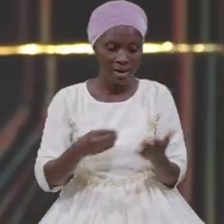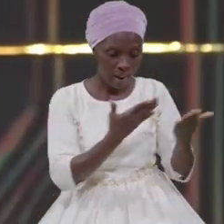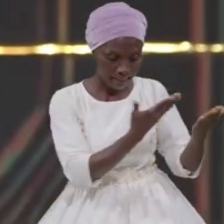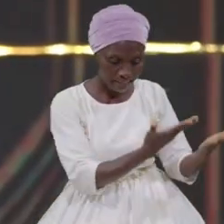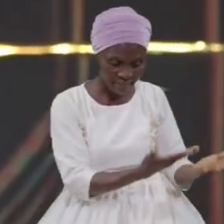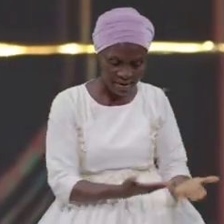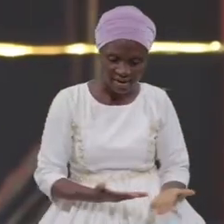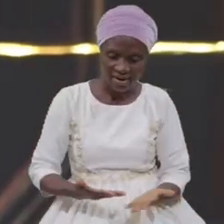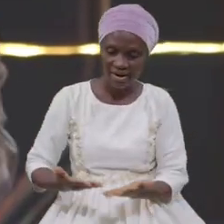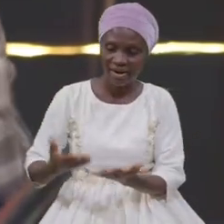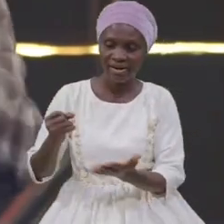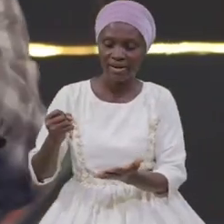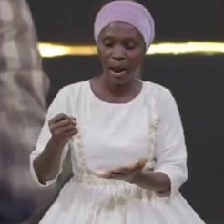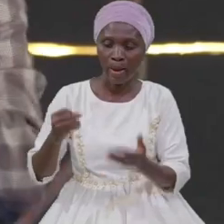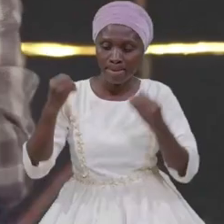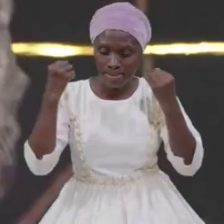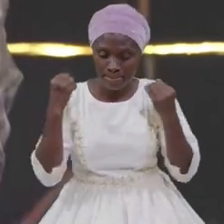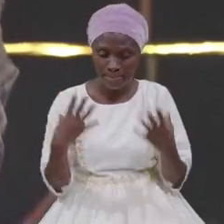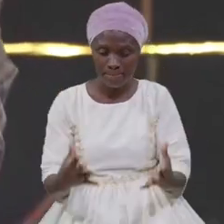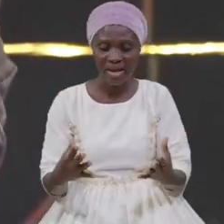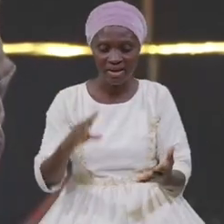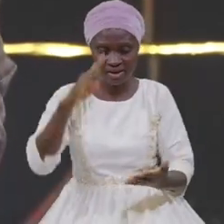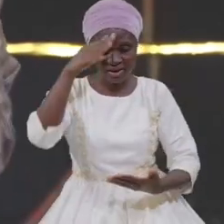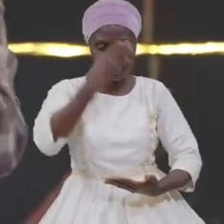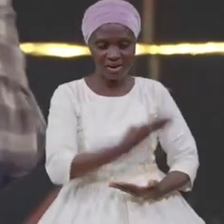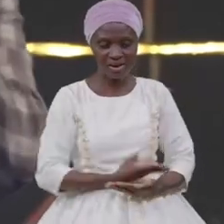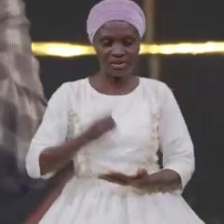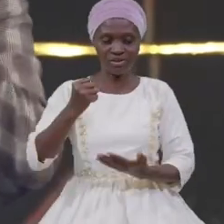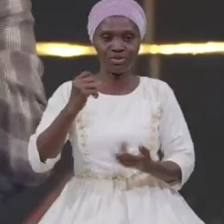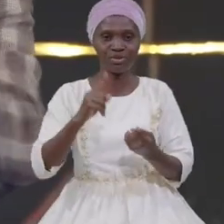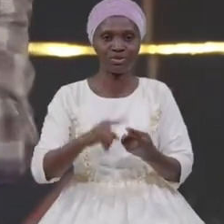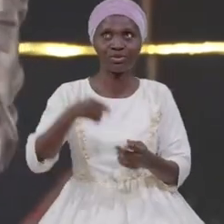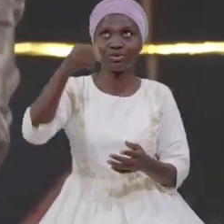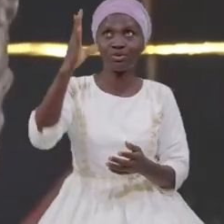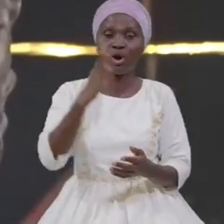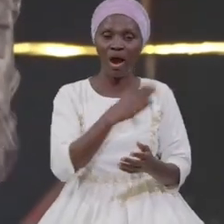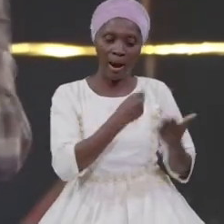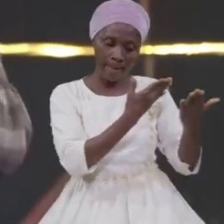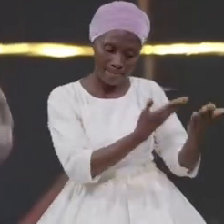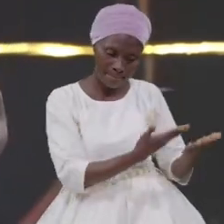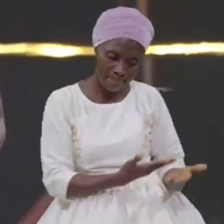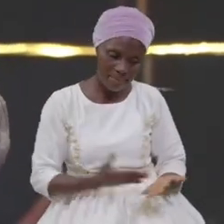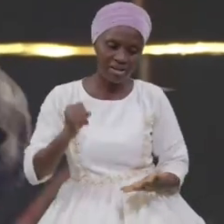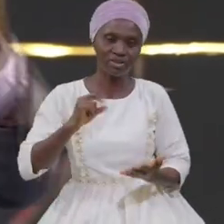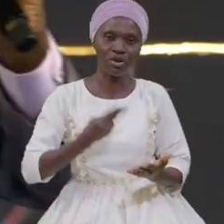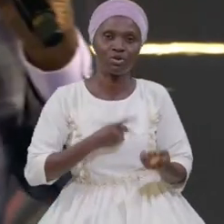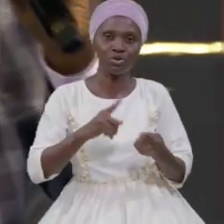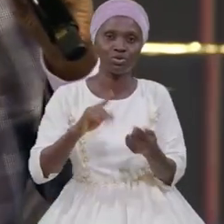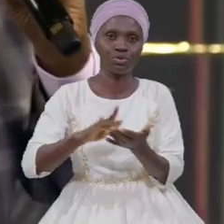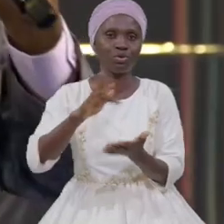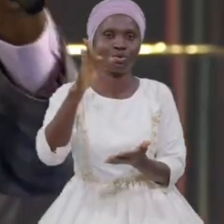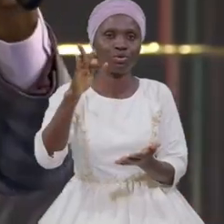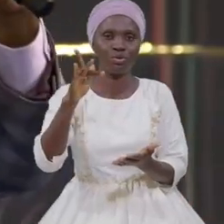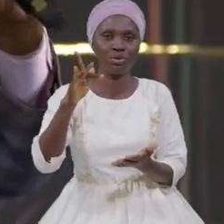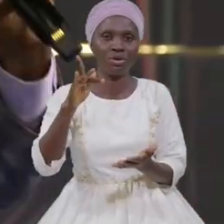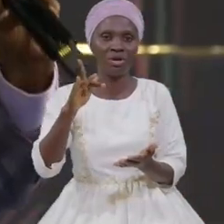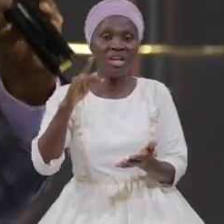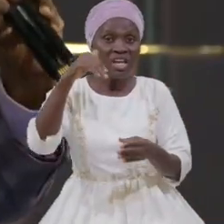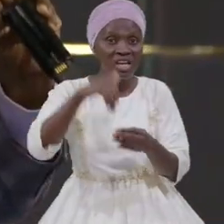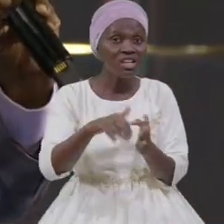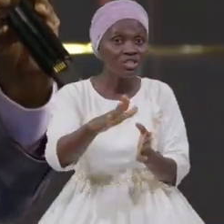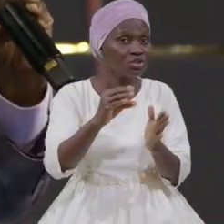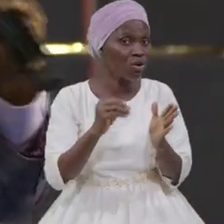Dieu et nous amener à la gloire. Mais de toi-même, par ta force, par ta